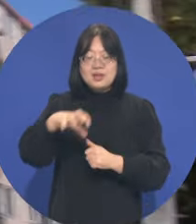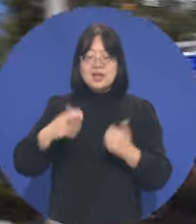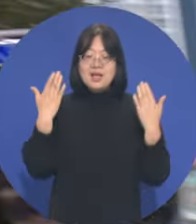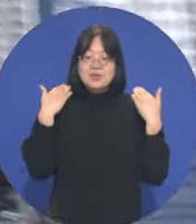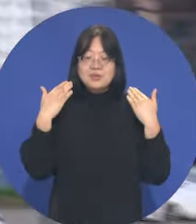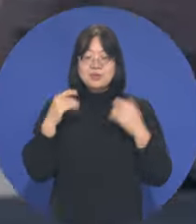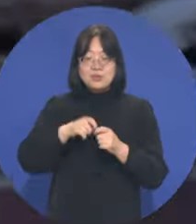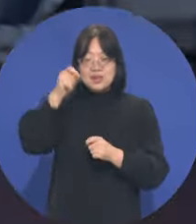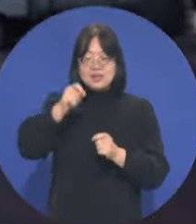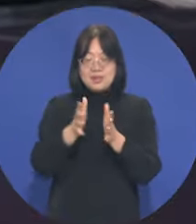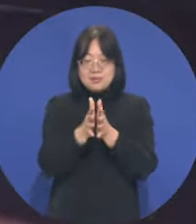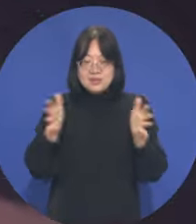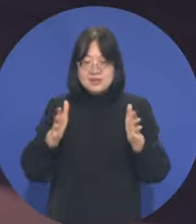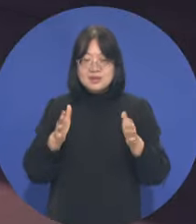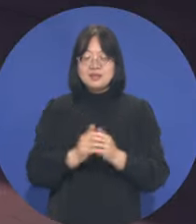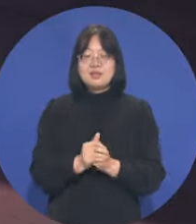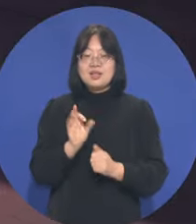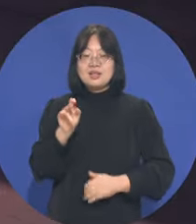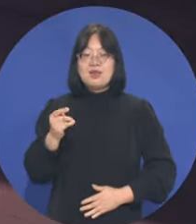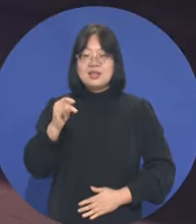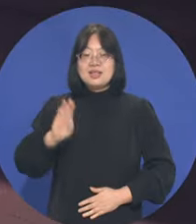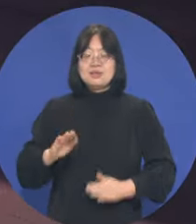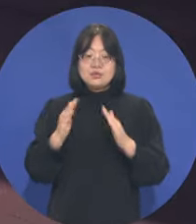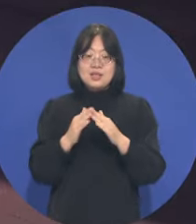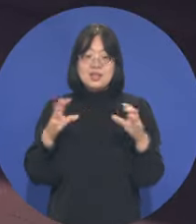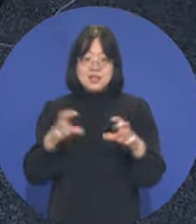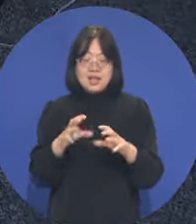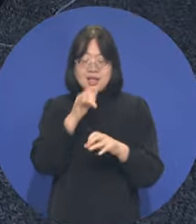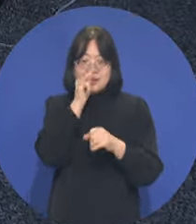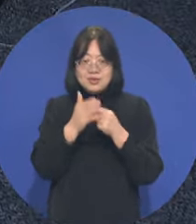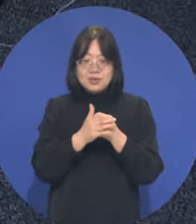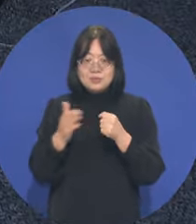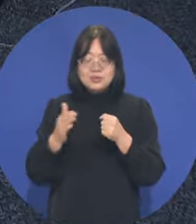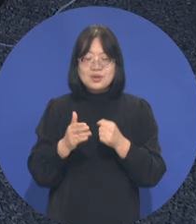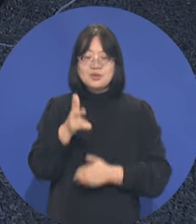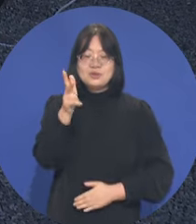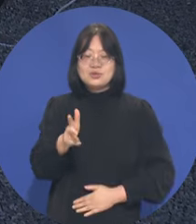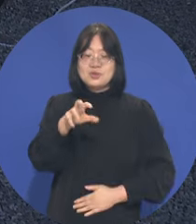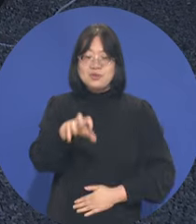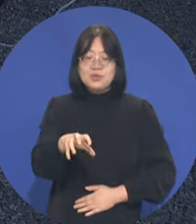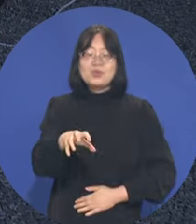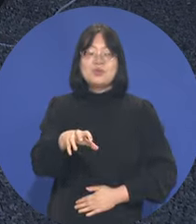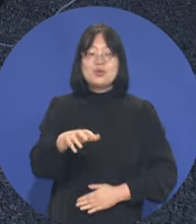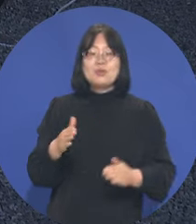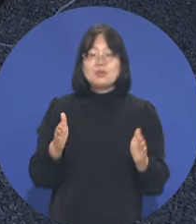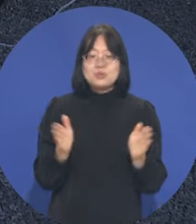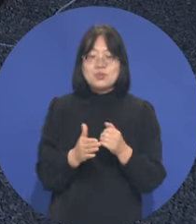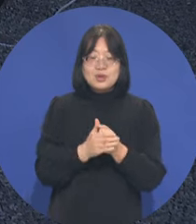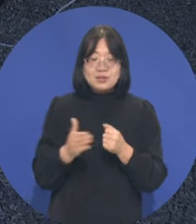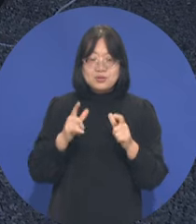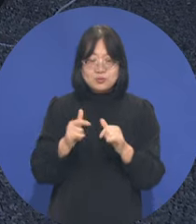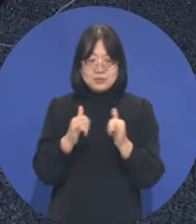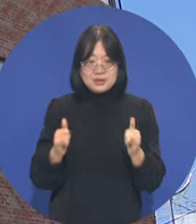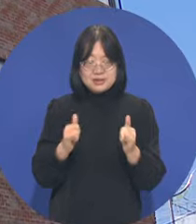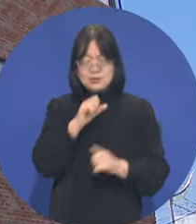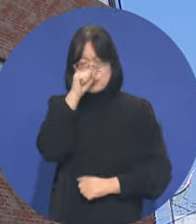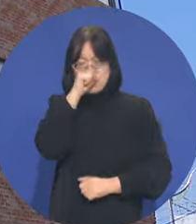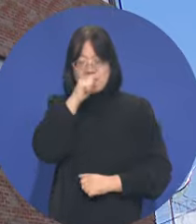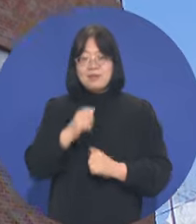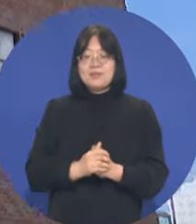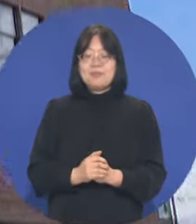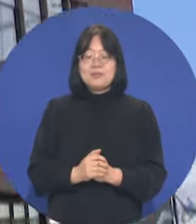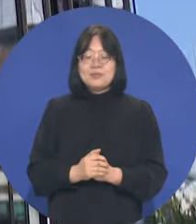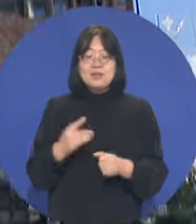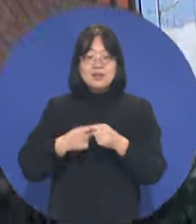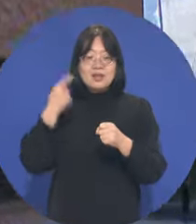학교나 오래된 아파트 연립주택이 밀집돼 있어 주차 공간이 부족한 곳이라 주민들 반응이 좋습니다